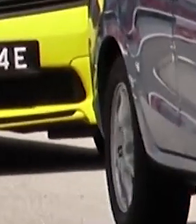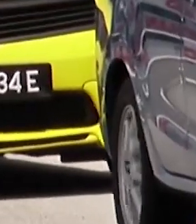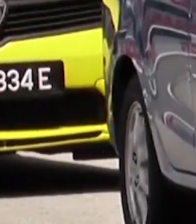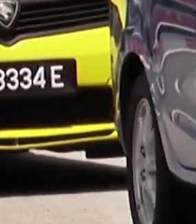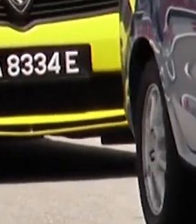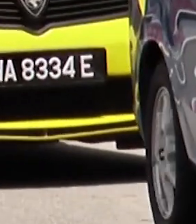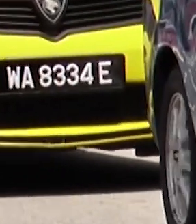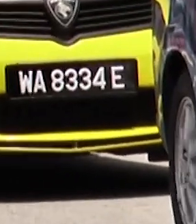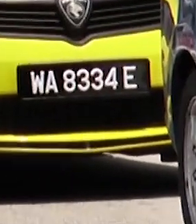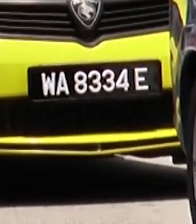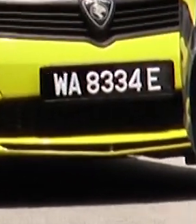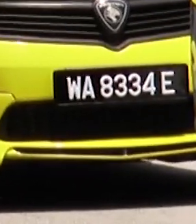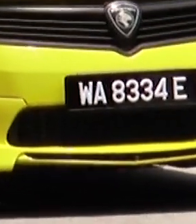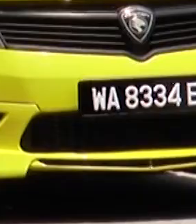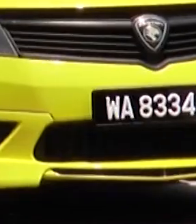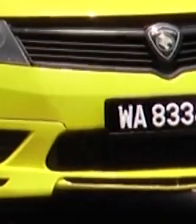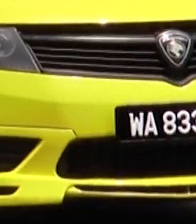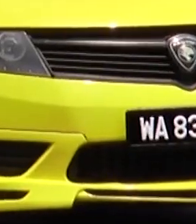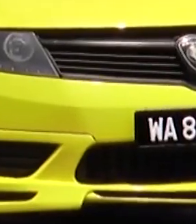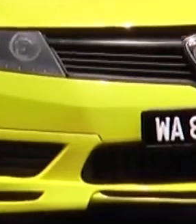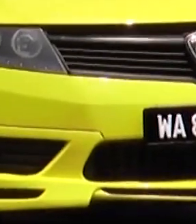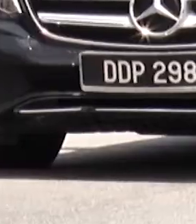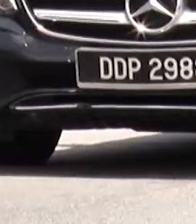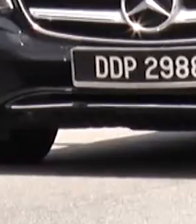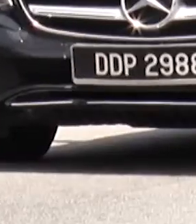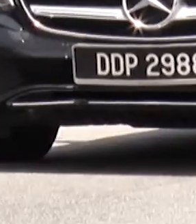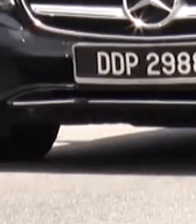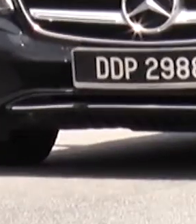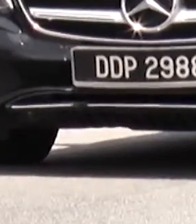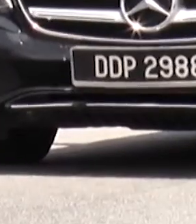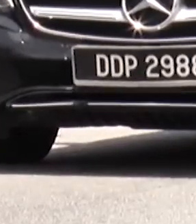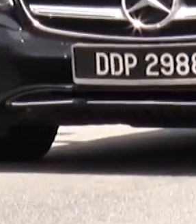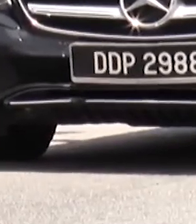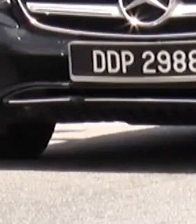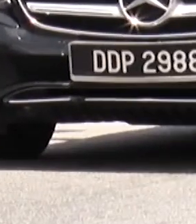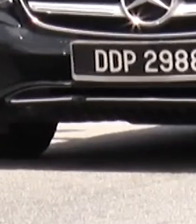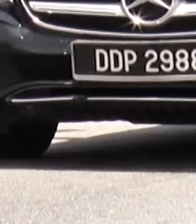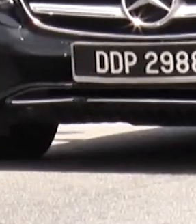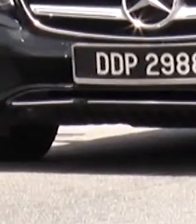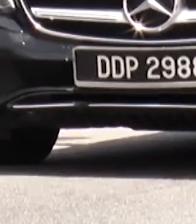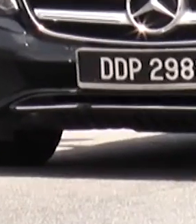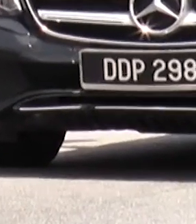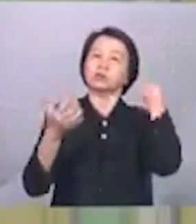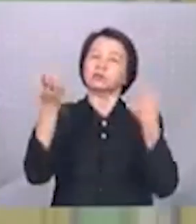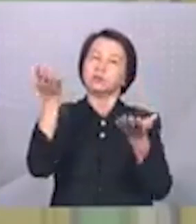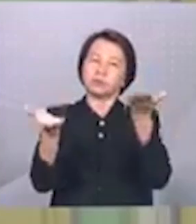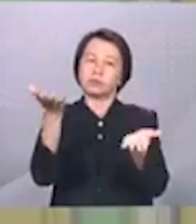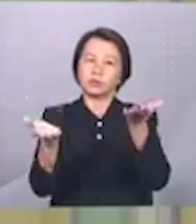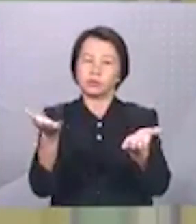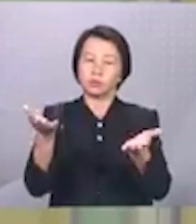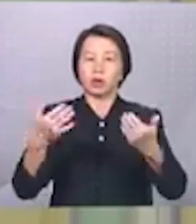digunakan kalau dilihat dari segi pemeriksaan kendaraan pun banyak ada kemungkinan